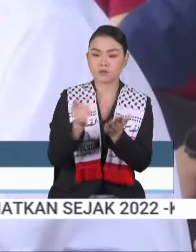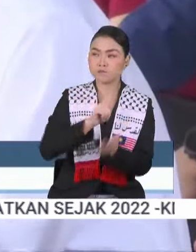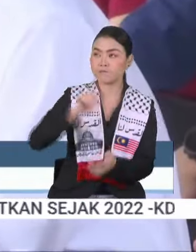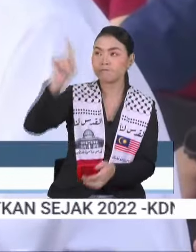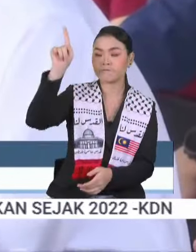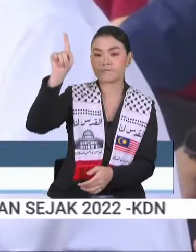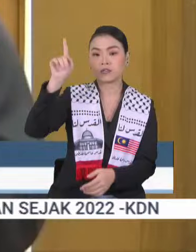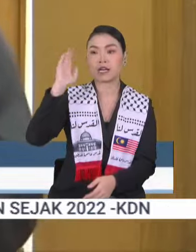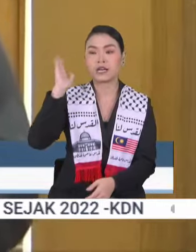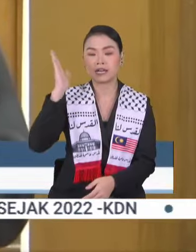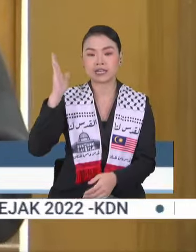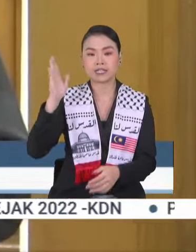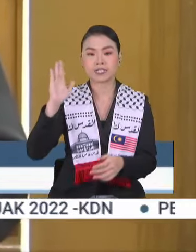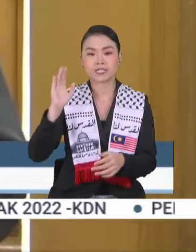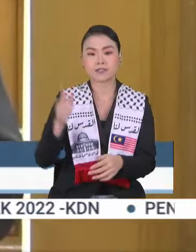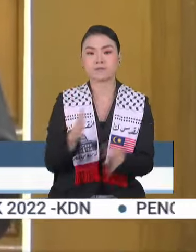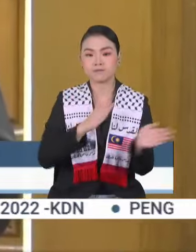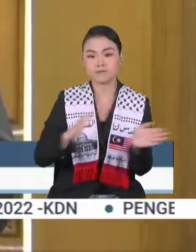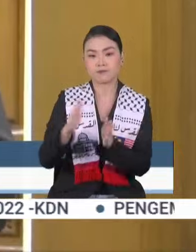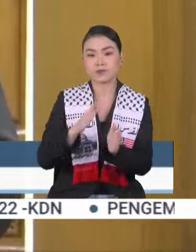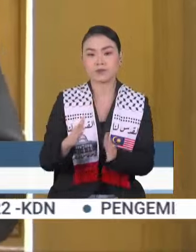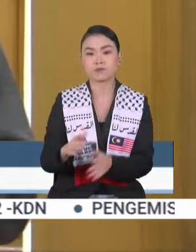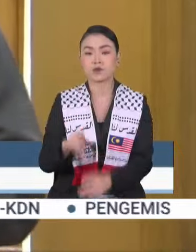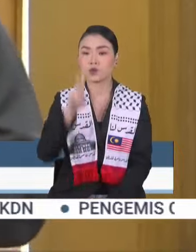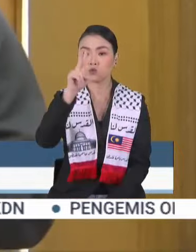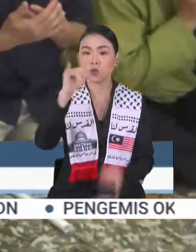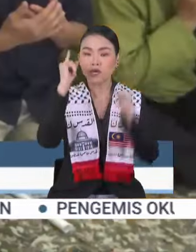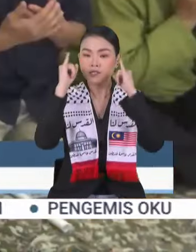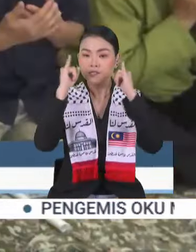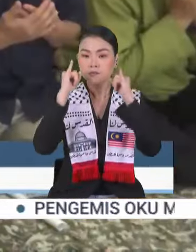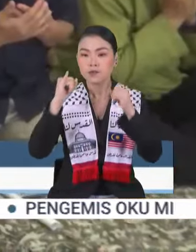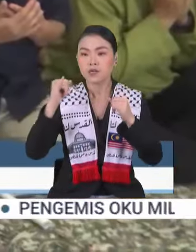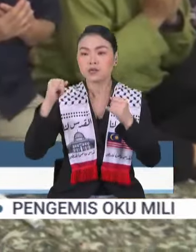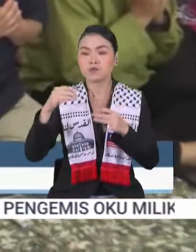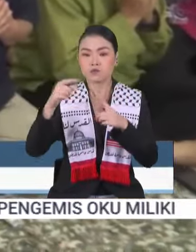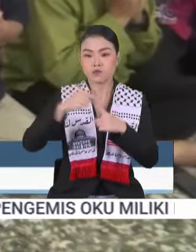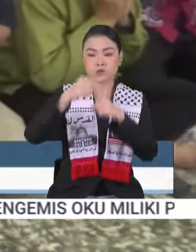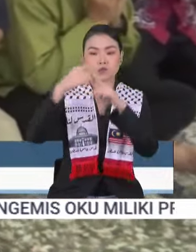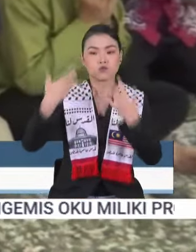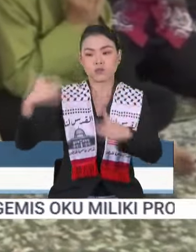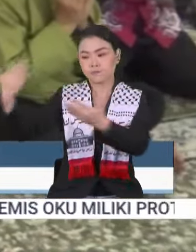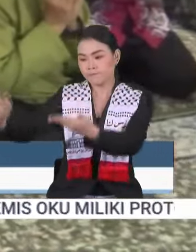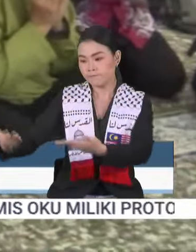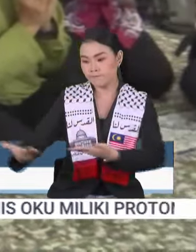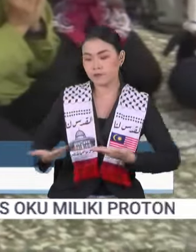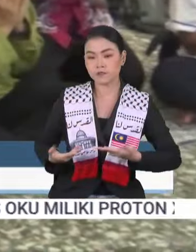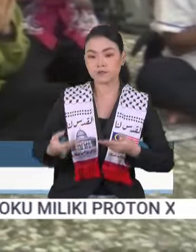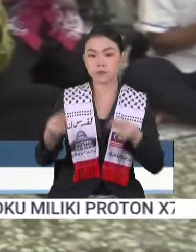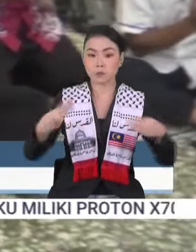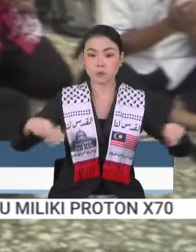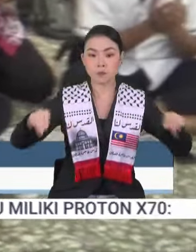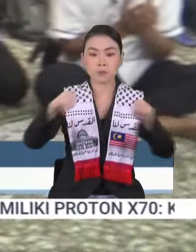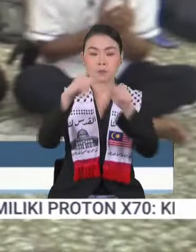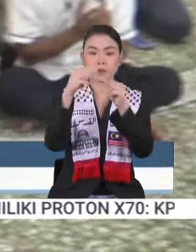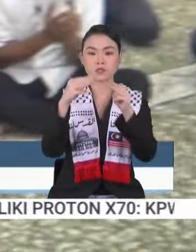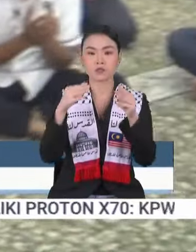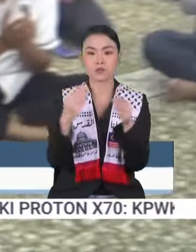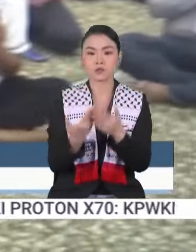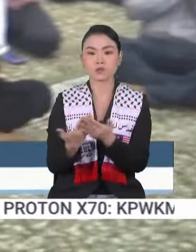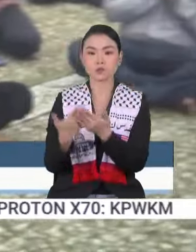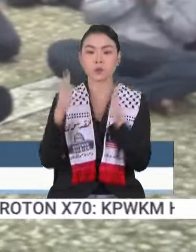lakis sepanjang bulan RAM dua orang Imam khas telah dijemput untuk solat tarawih di masjid an-nur dan masjid